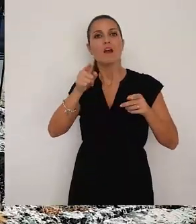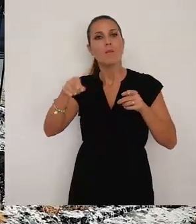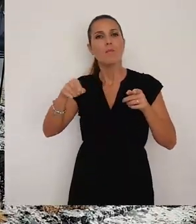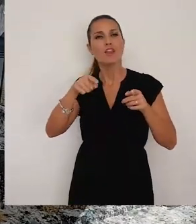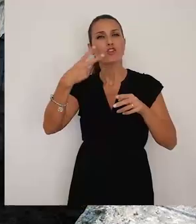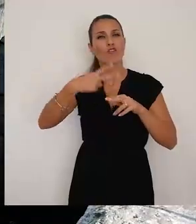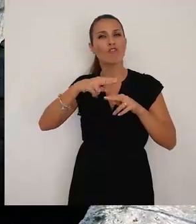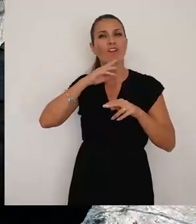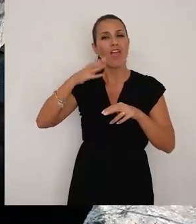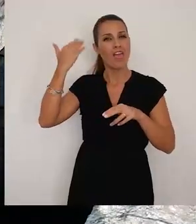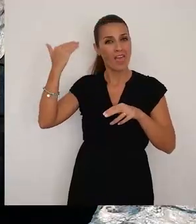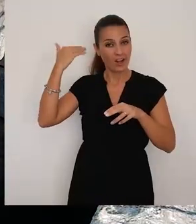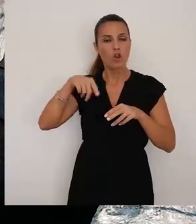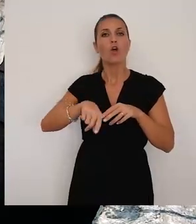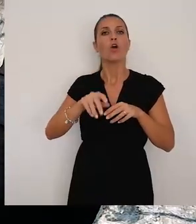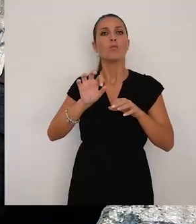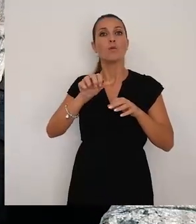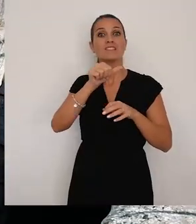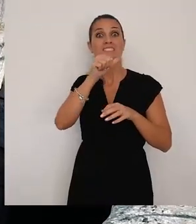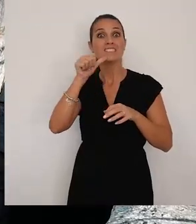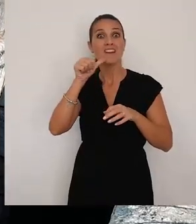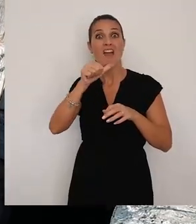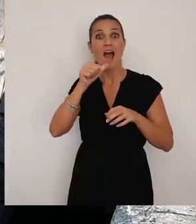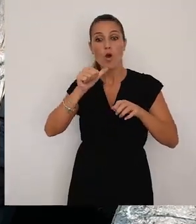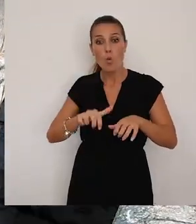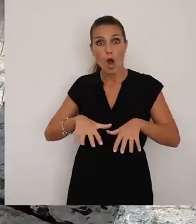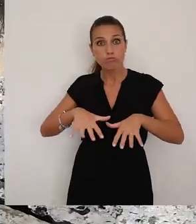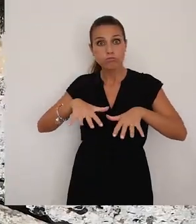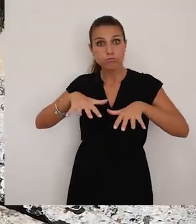che permetteva di rifornire di acqua gli insediamenti rurali presenti nel